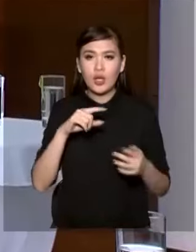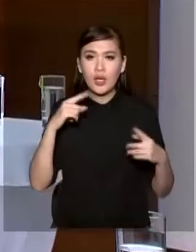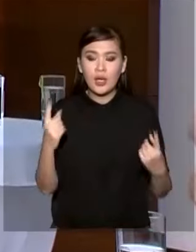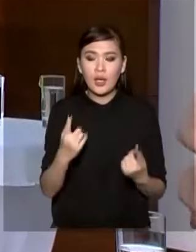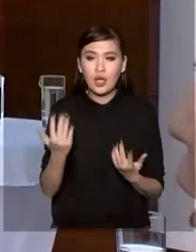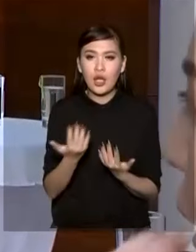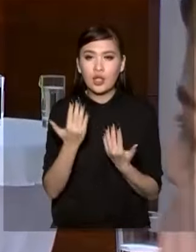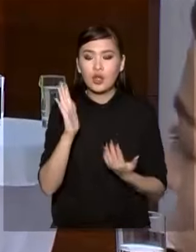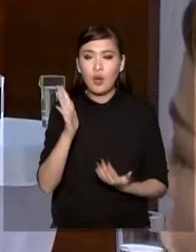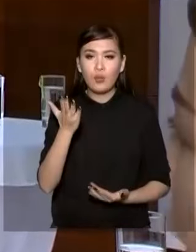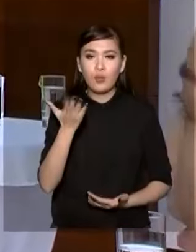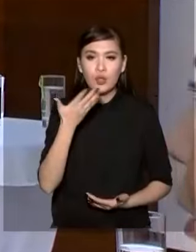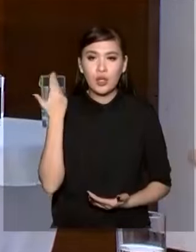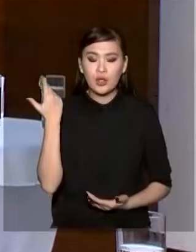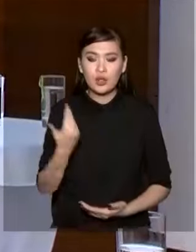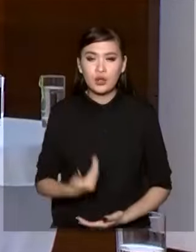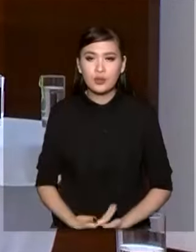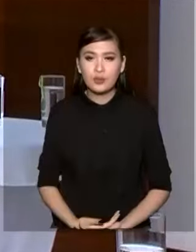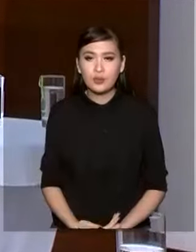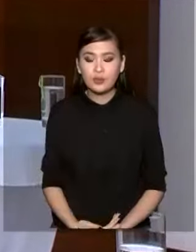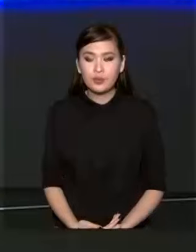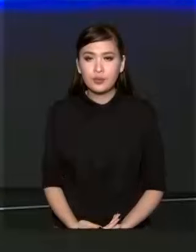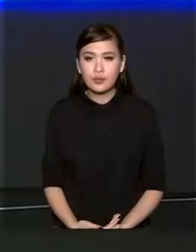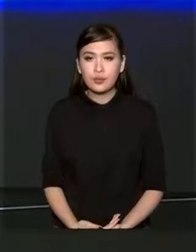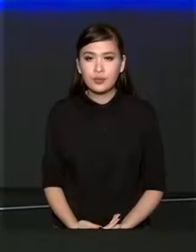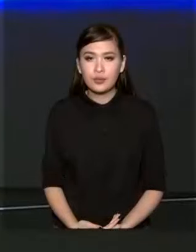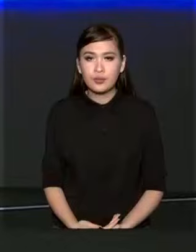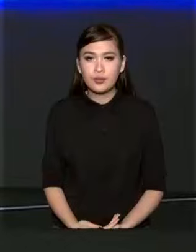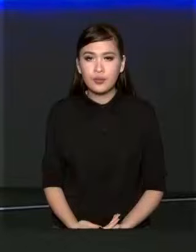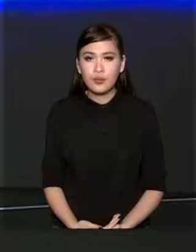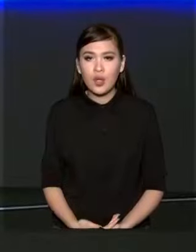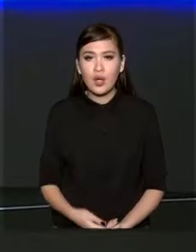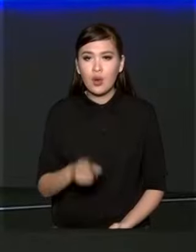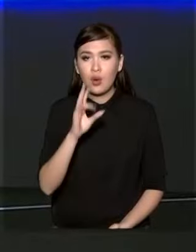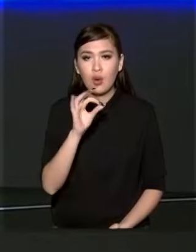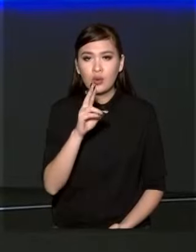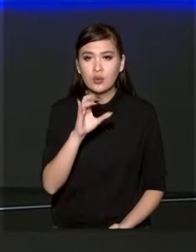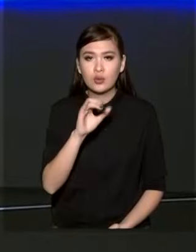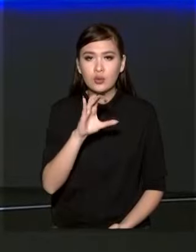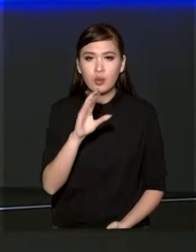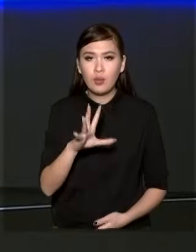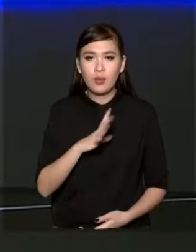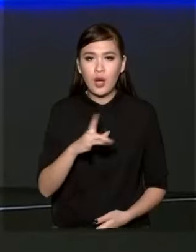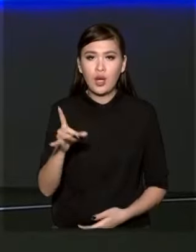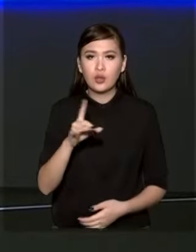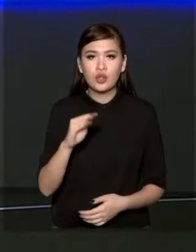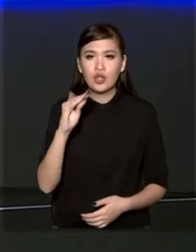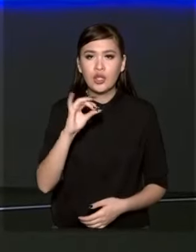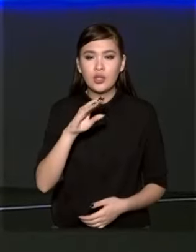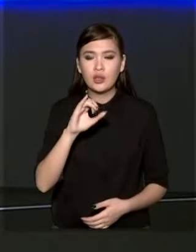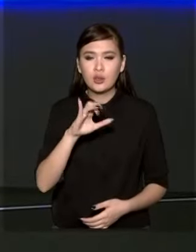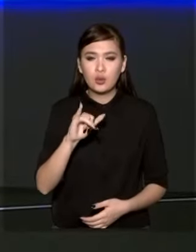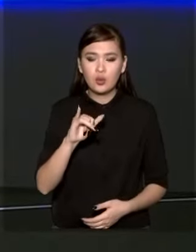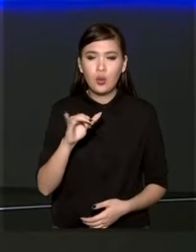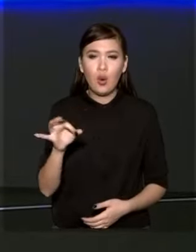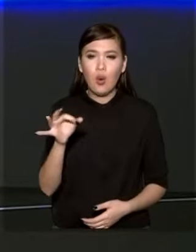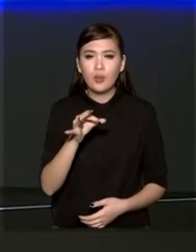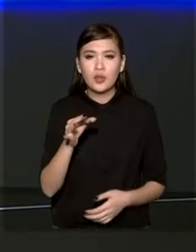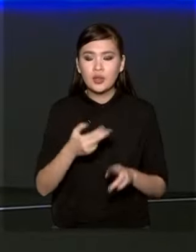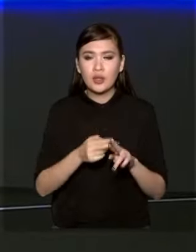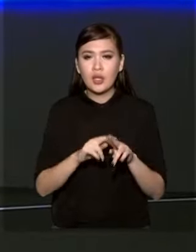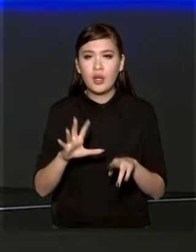жителей, он облегчится и дышать легче станет. Коксузском районе Житосузской области некоторые дома